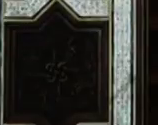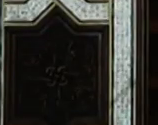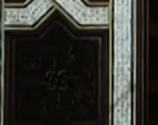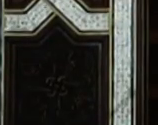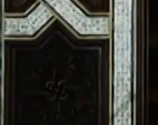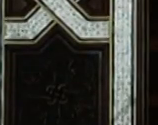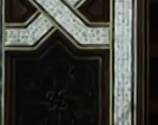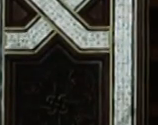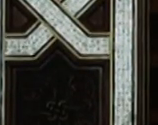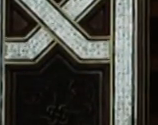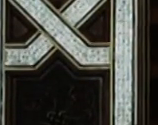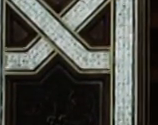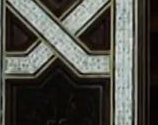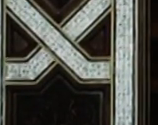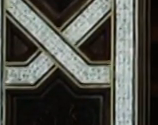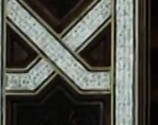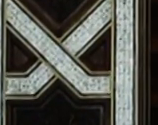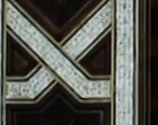حي على